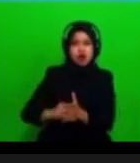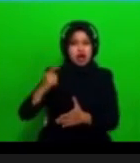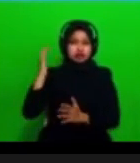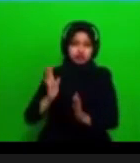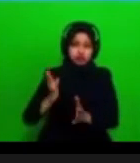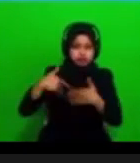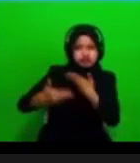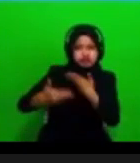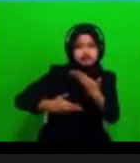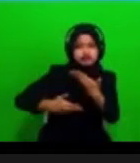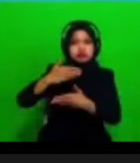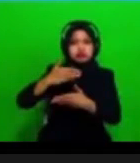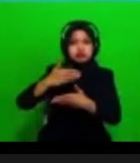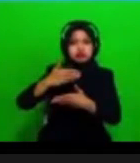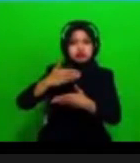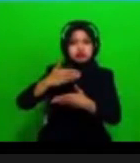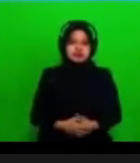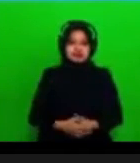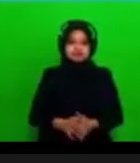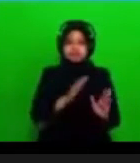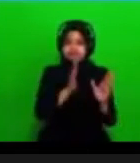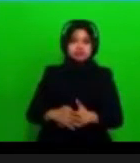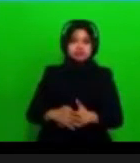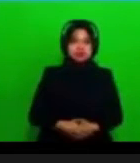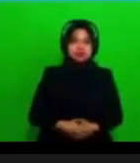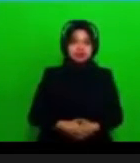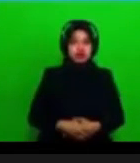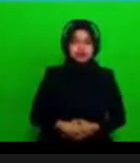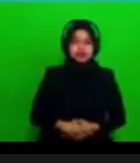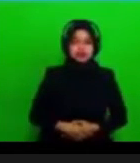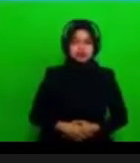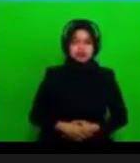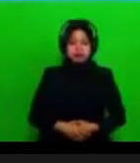kita lakukan terobosan. Slide berikutnya.